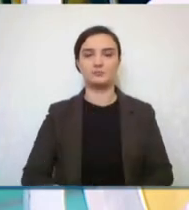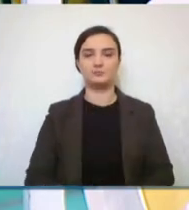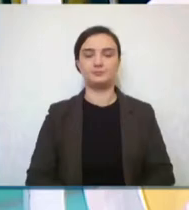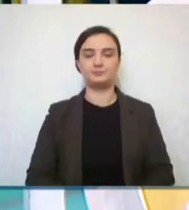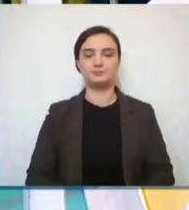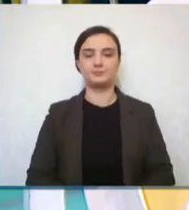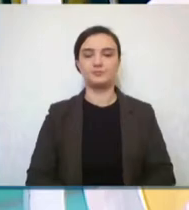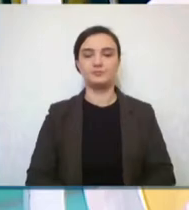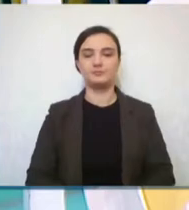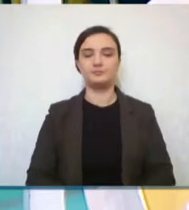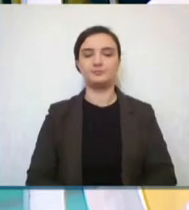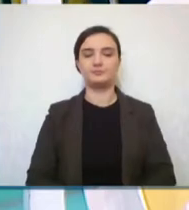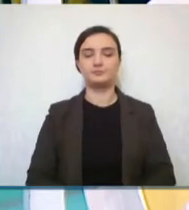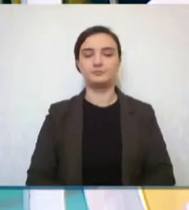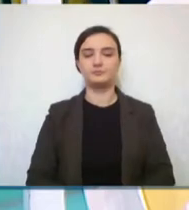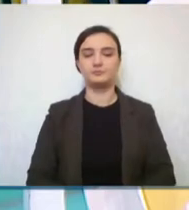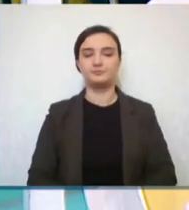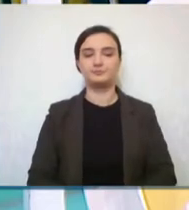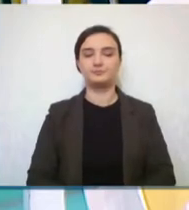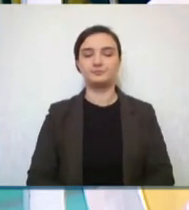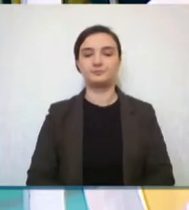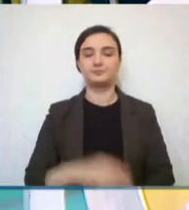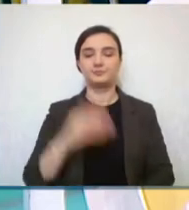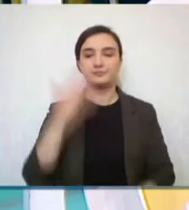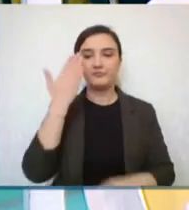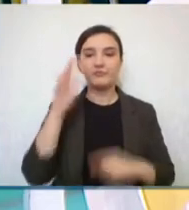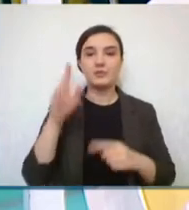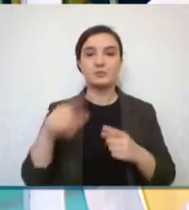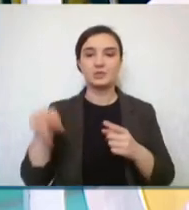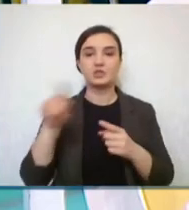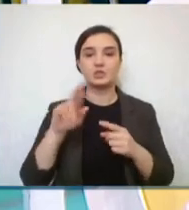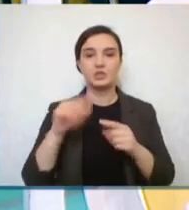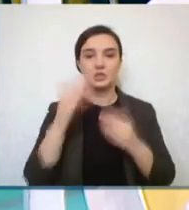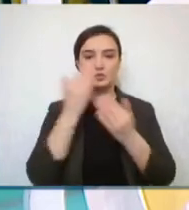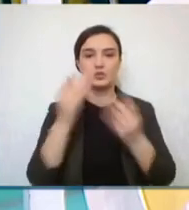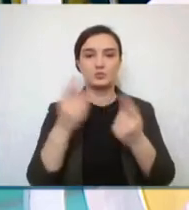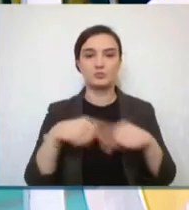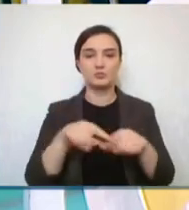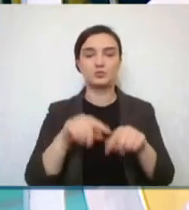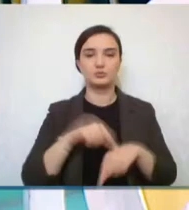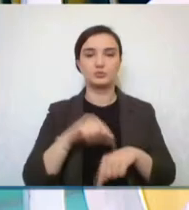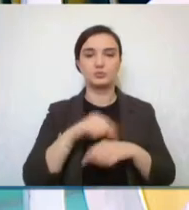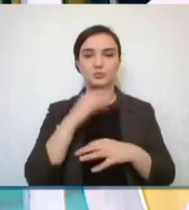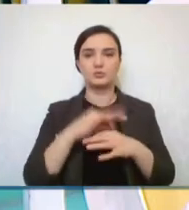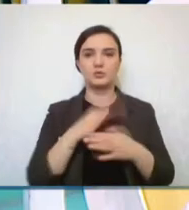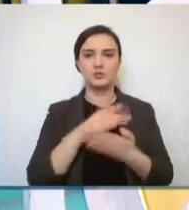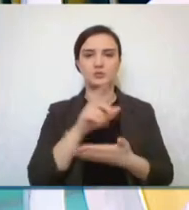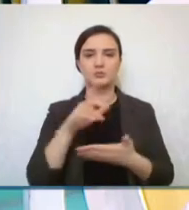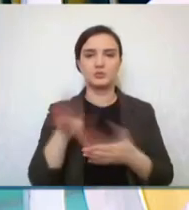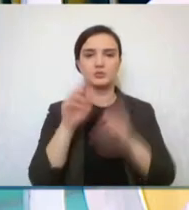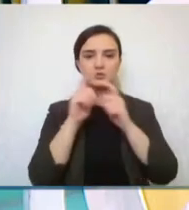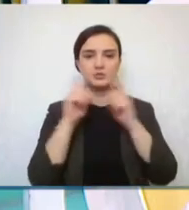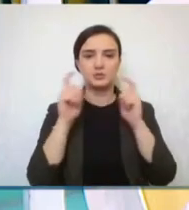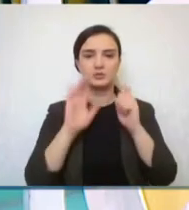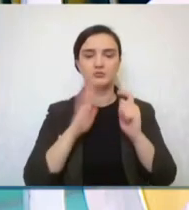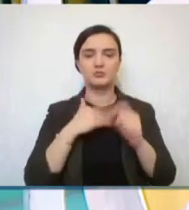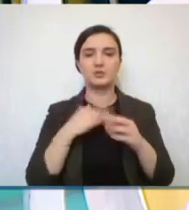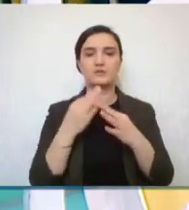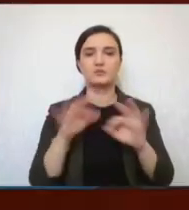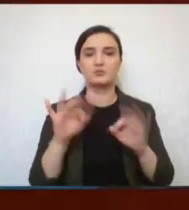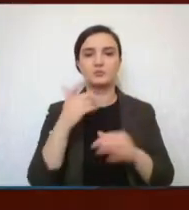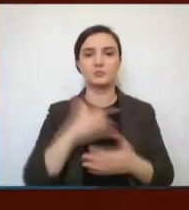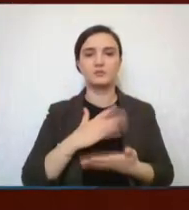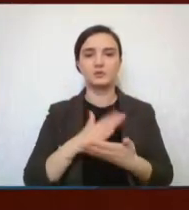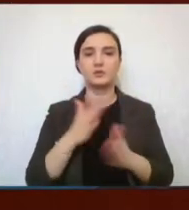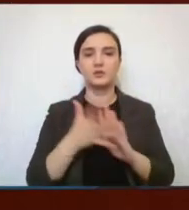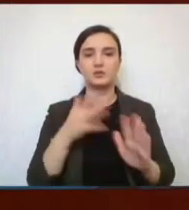პასუხისგებლობას მე გულისხმობ სხვების წინაშე და საზოგადოების წინაშე, ხო? ეხლაც არის რაღაც გმირი არიკეთებს და ამბობს მე თავისუფალი ვარ, გავიგე რომ შენ თავისუფალი